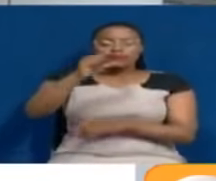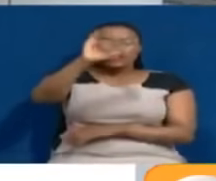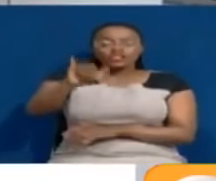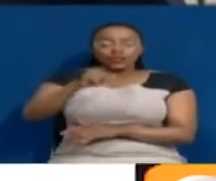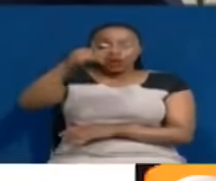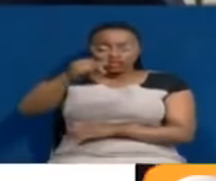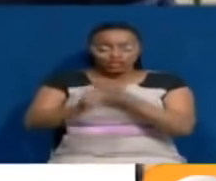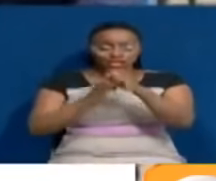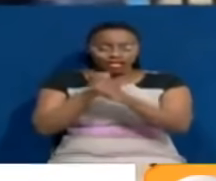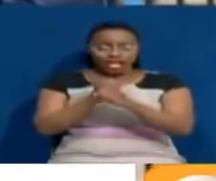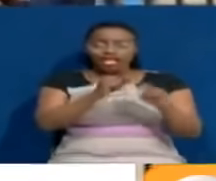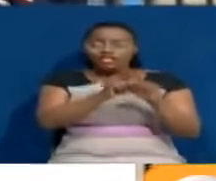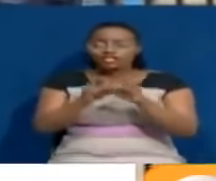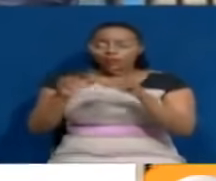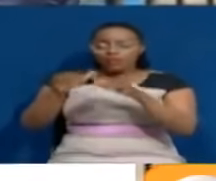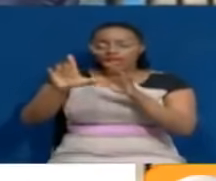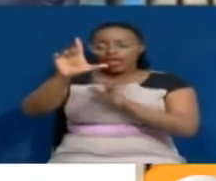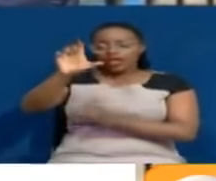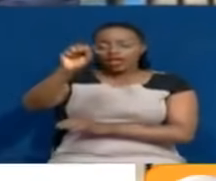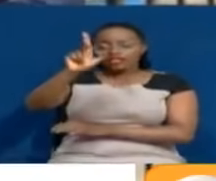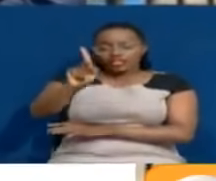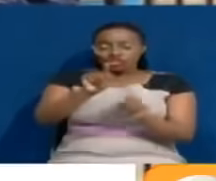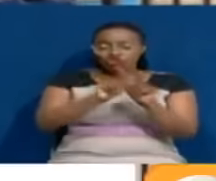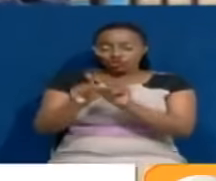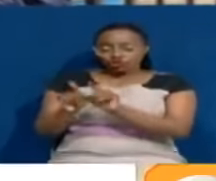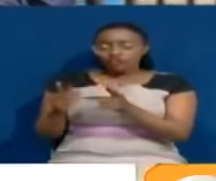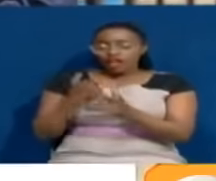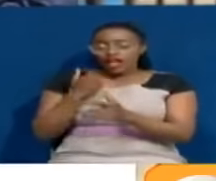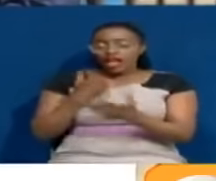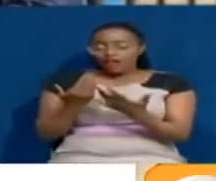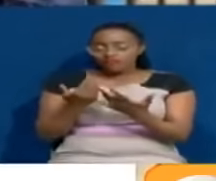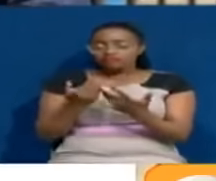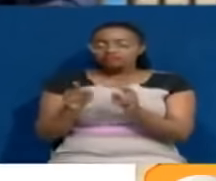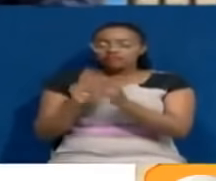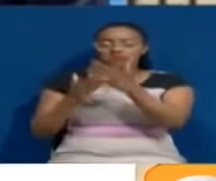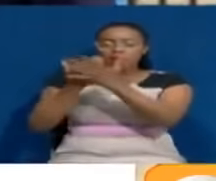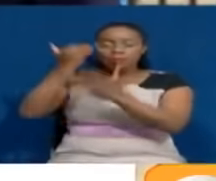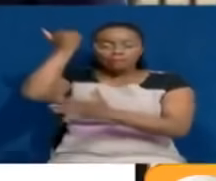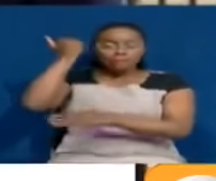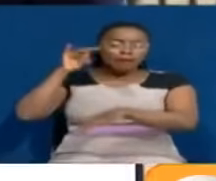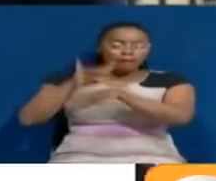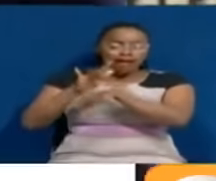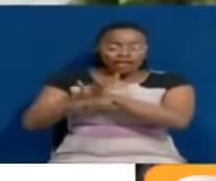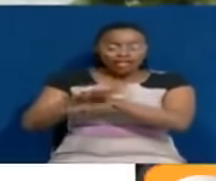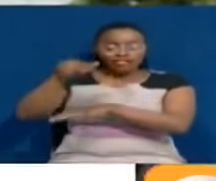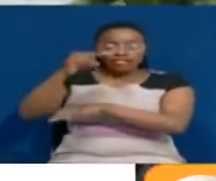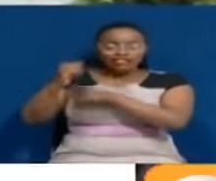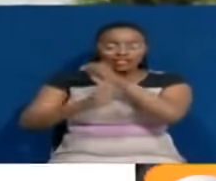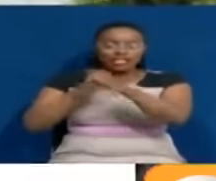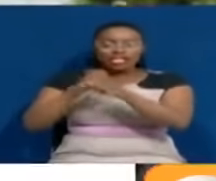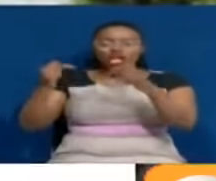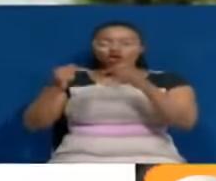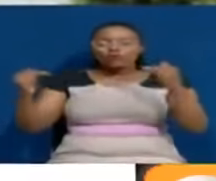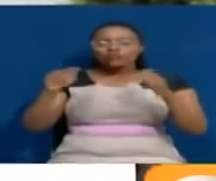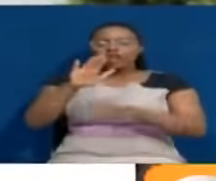Januari mwaka huu. Baraza la mawakili nchini LSK tayari lilikuwa limefika mahakamani mapema mwaka huu na